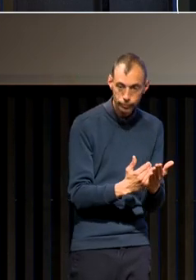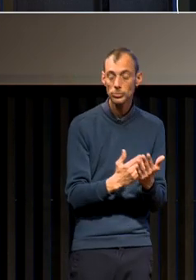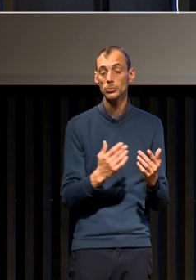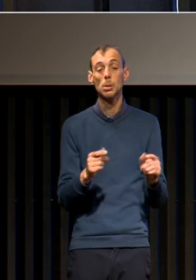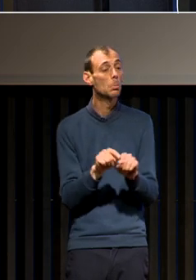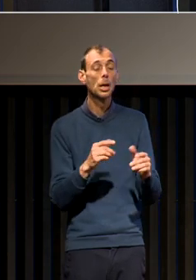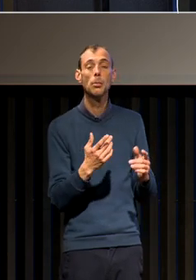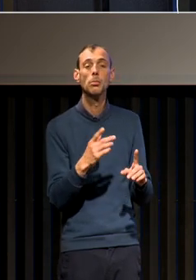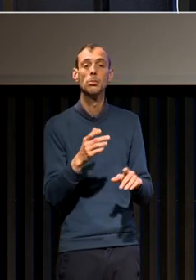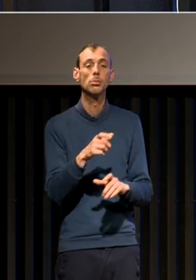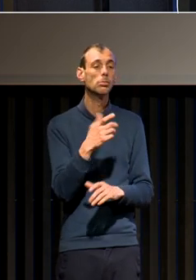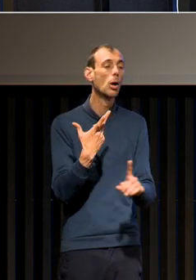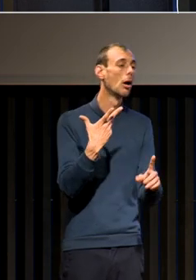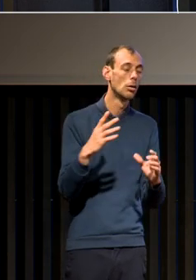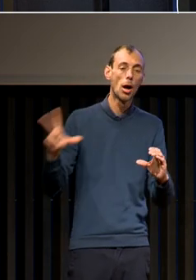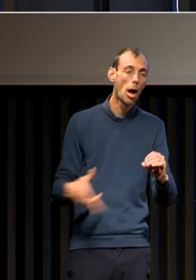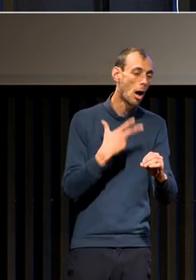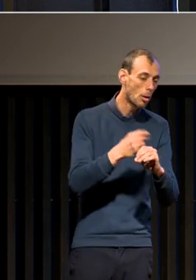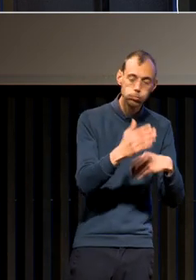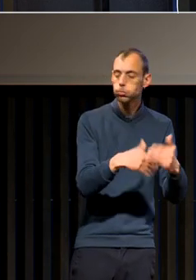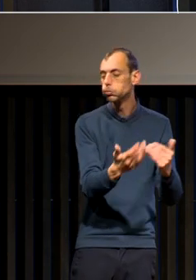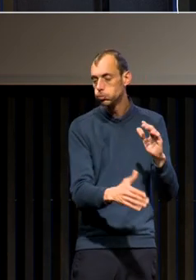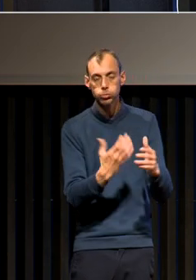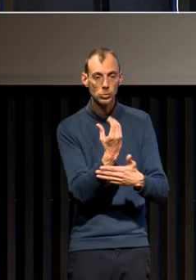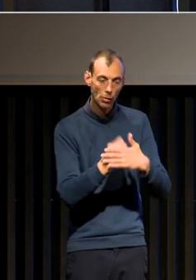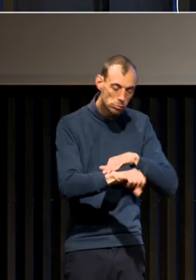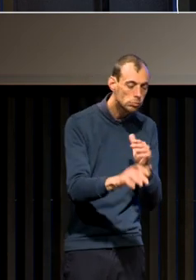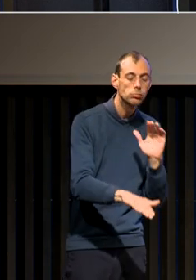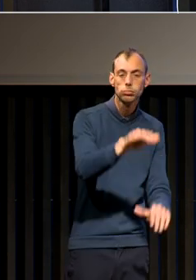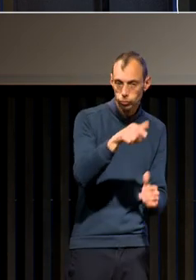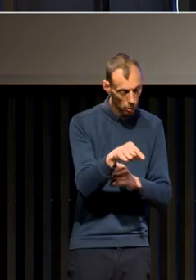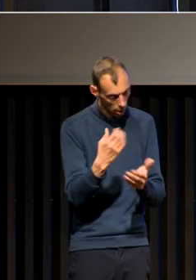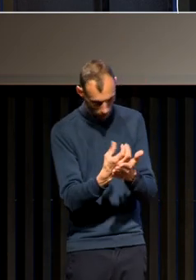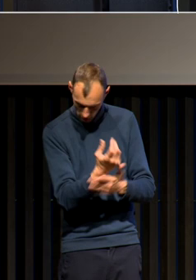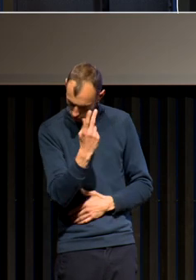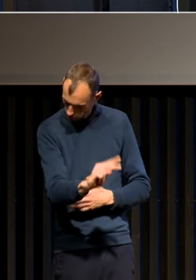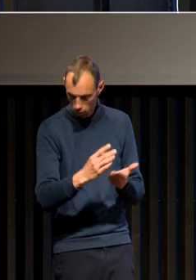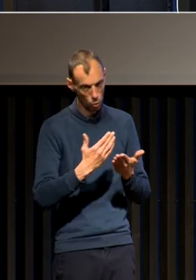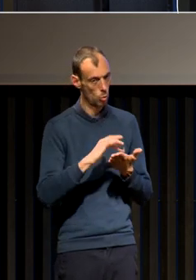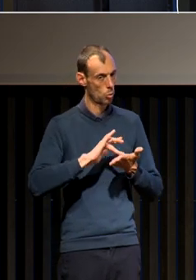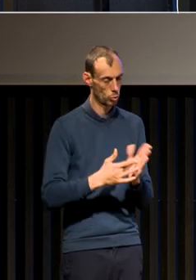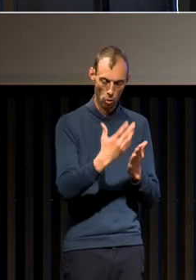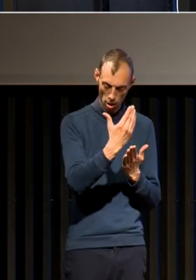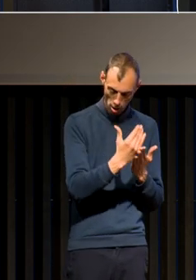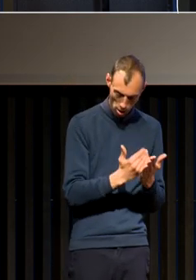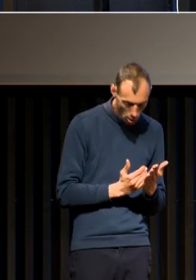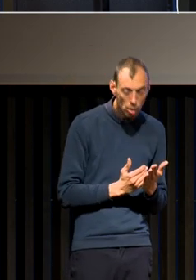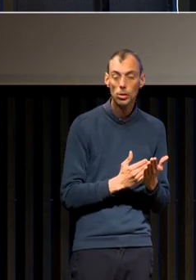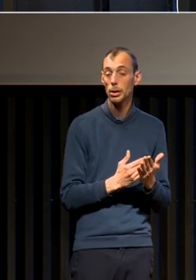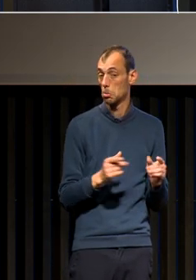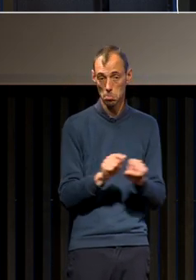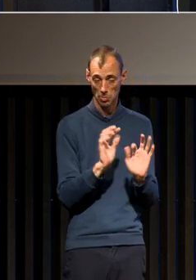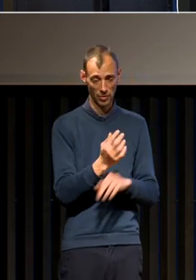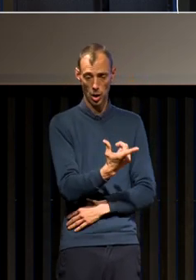enfin, tous les éléments identifiants des donneurs, des enfants issus du don, l'identité des personnes ou des couples receveurs.